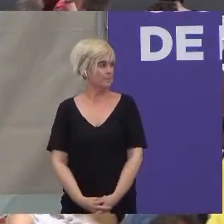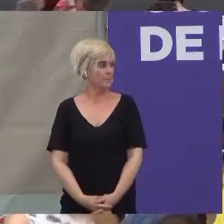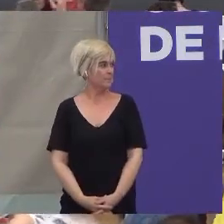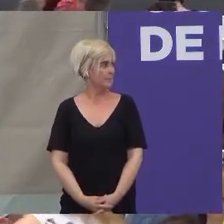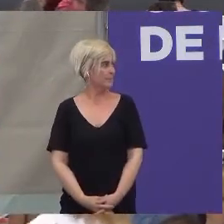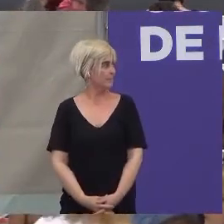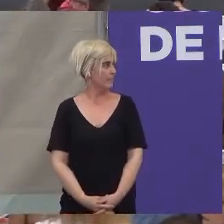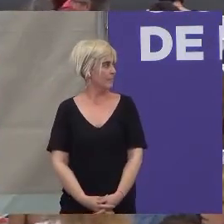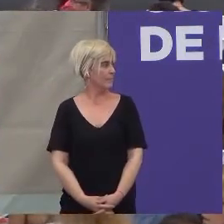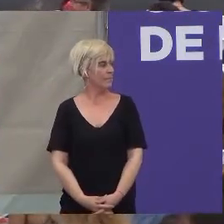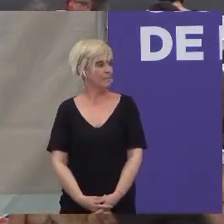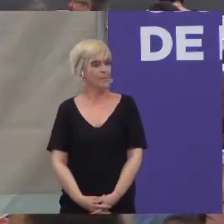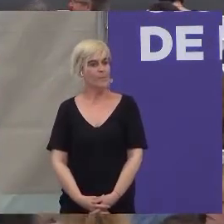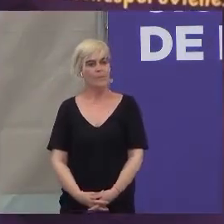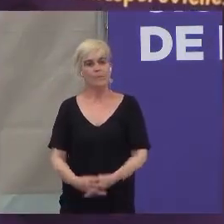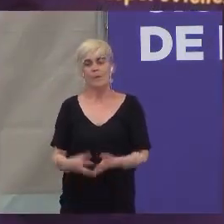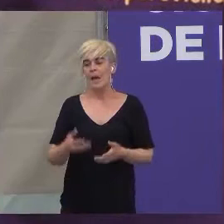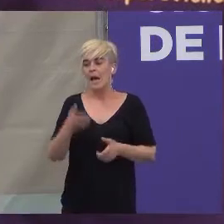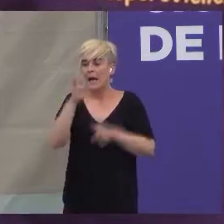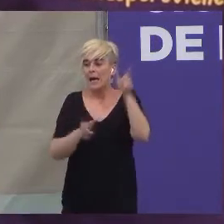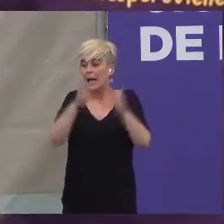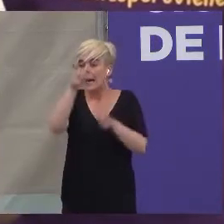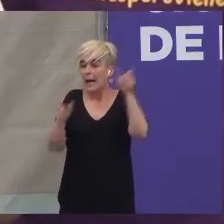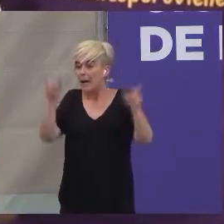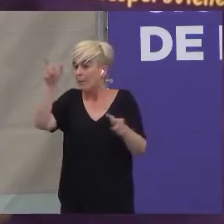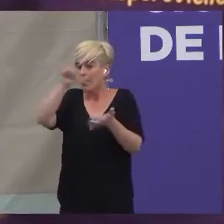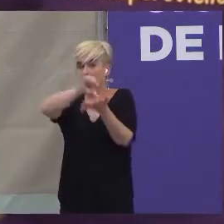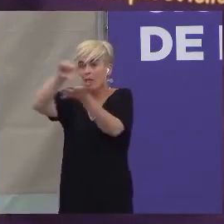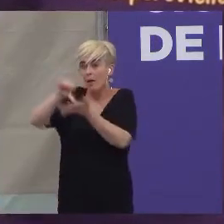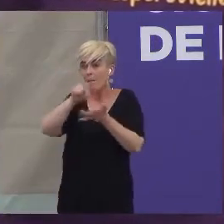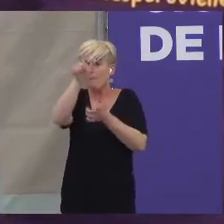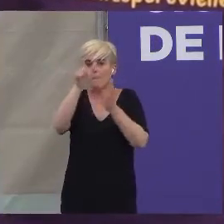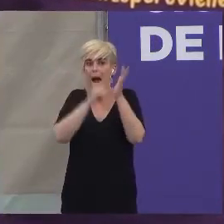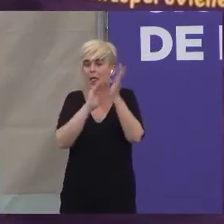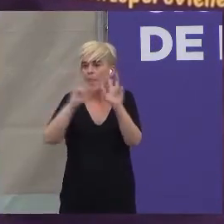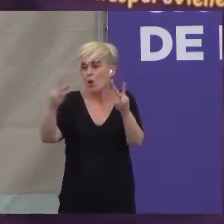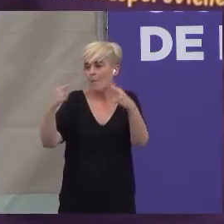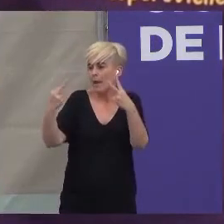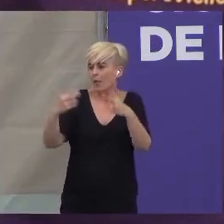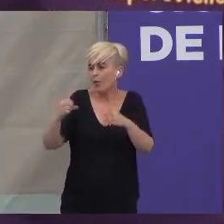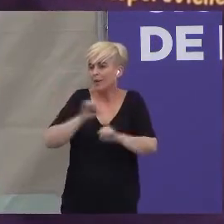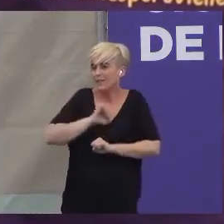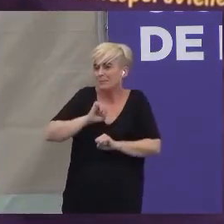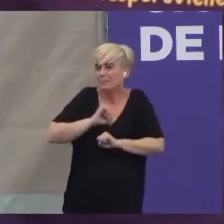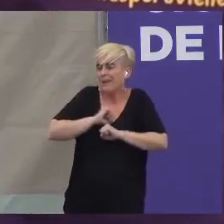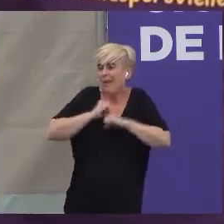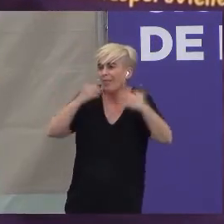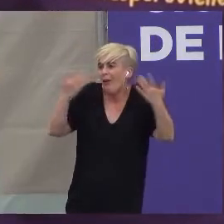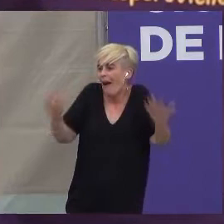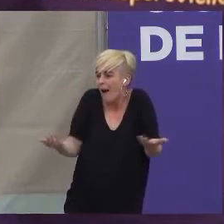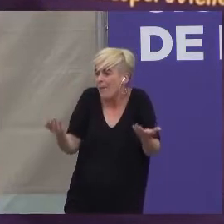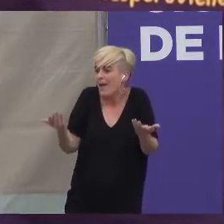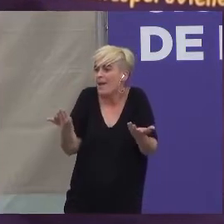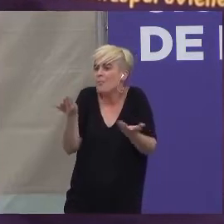Perquè tenim a tota la ciutadania valenciana mirant-nos, expectants, esperant a veure quina és la